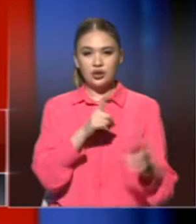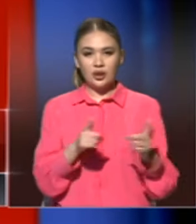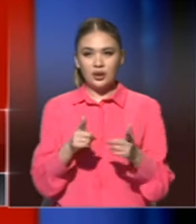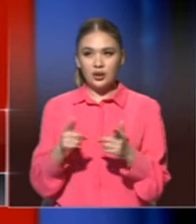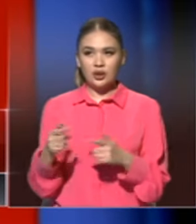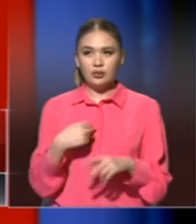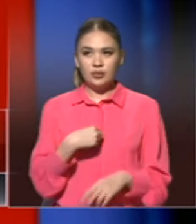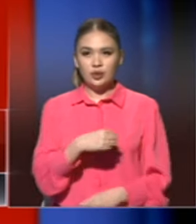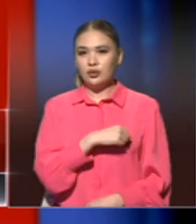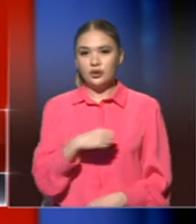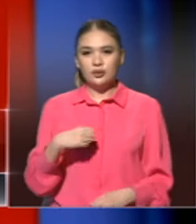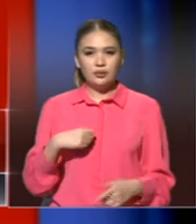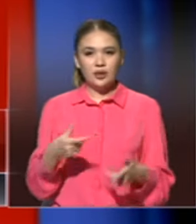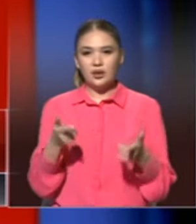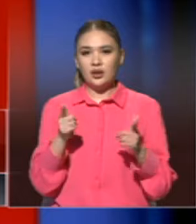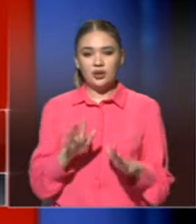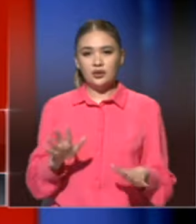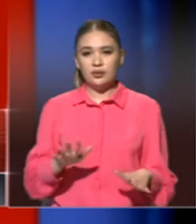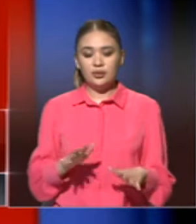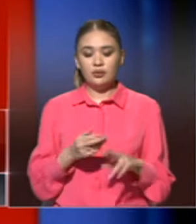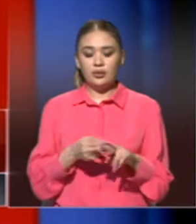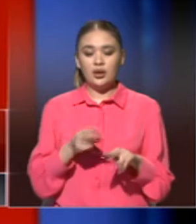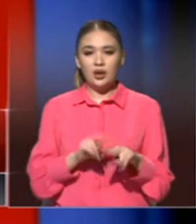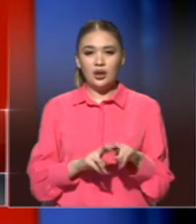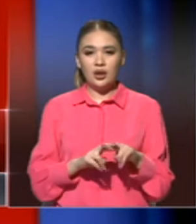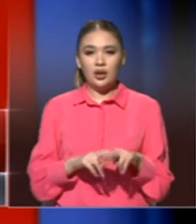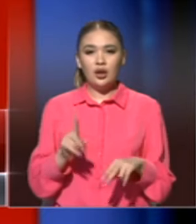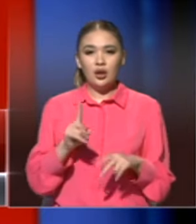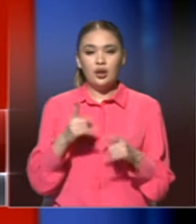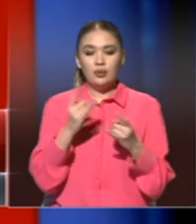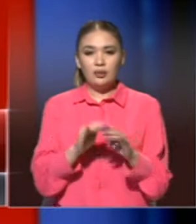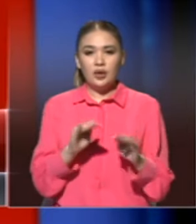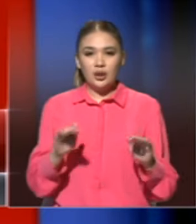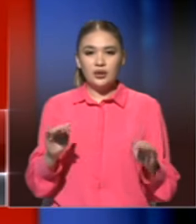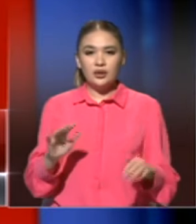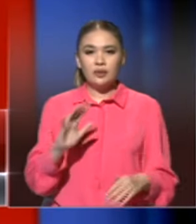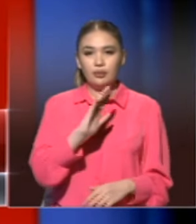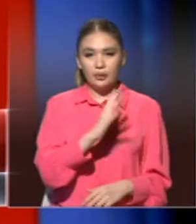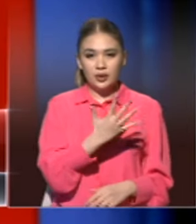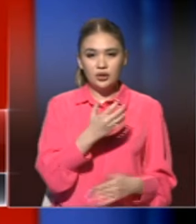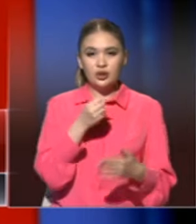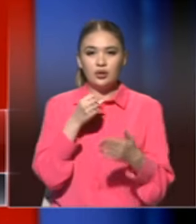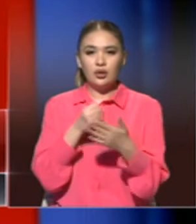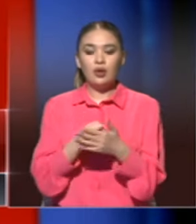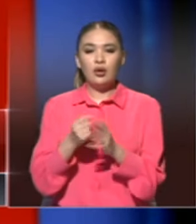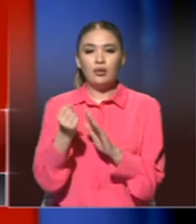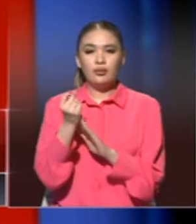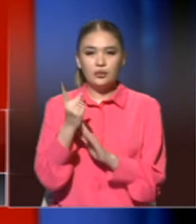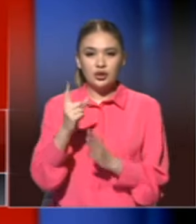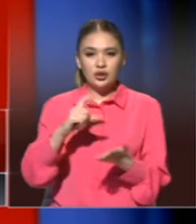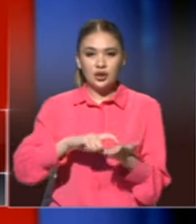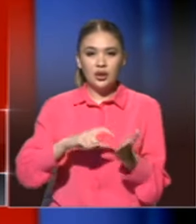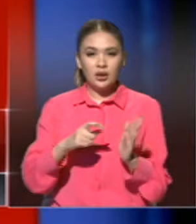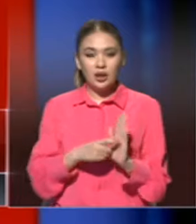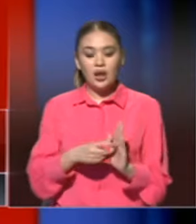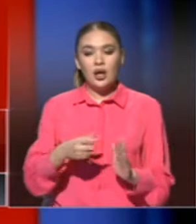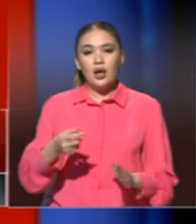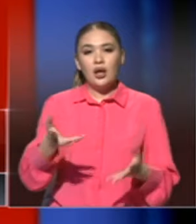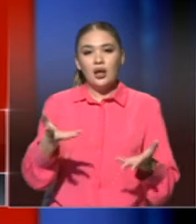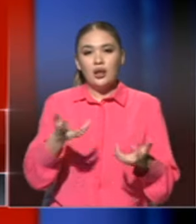жеке өзім келіспеймін. Ұлттық бірыңғай тестілеу ол баланың 5-ші және 11-ші сынып аралығында алған